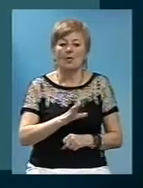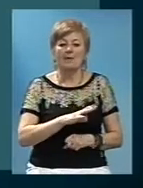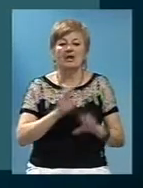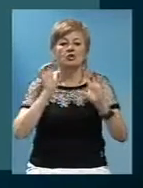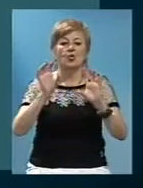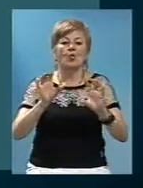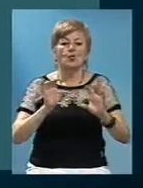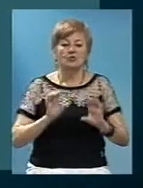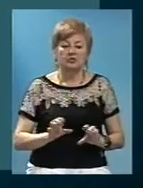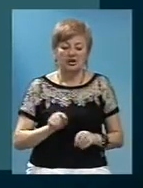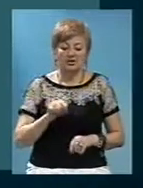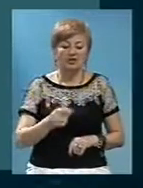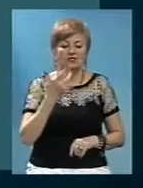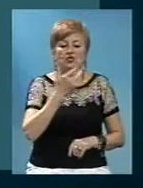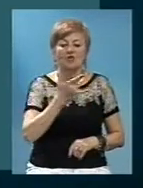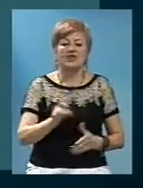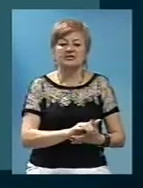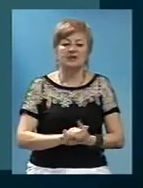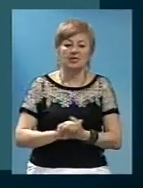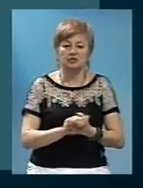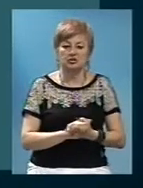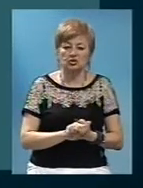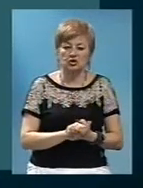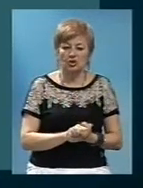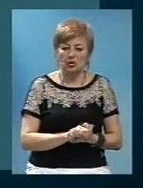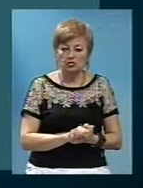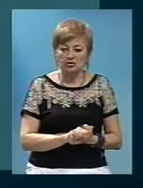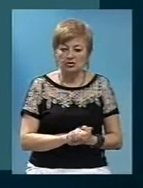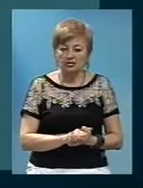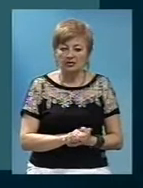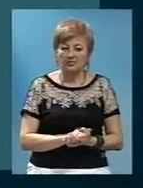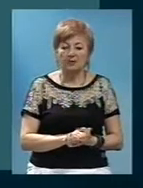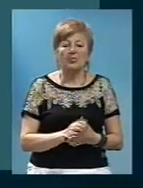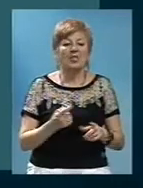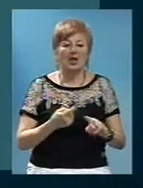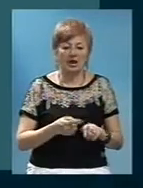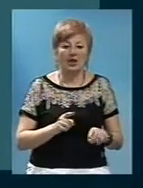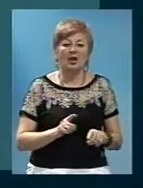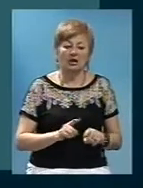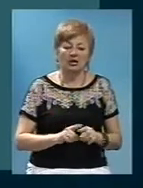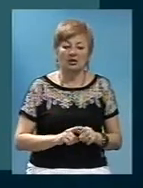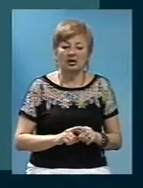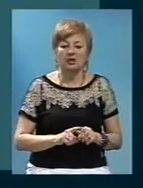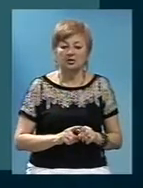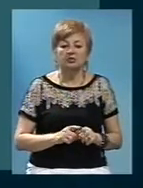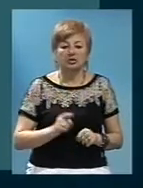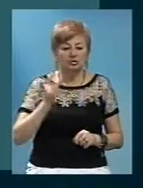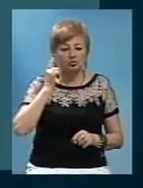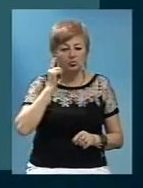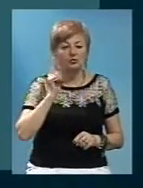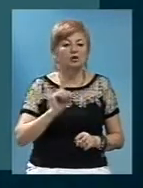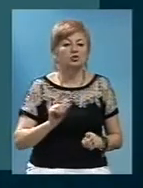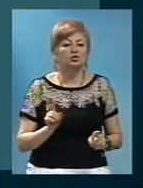узаконений саме в Радянському Союзі. Для мене цей досвід був дуже важливим, тому що саме в таборі